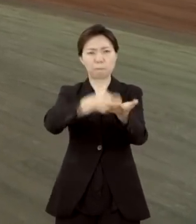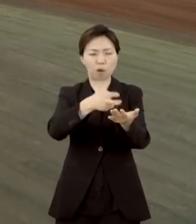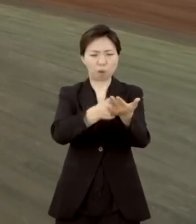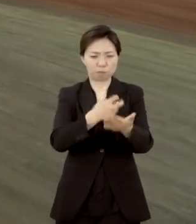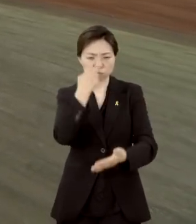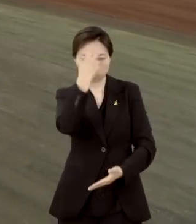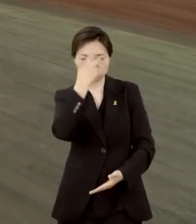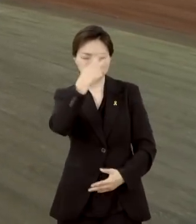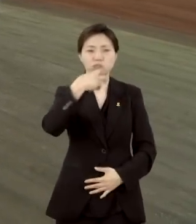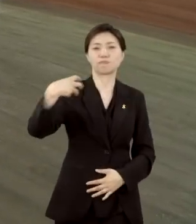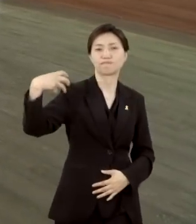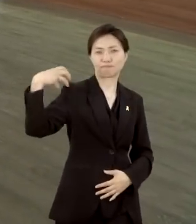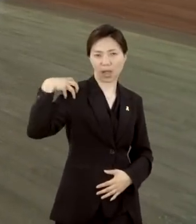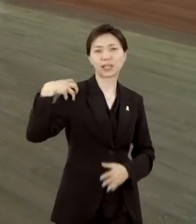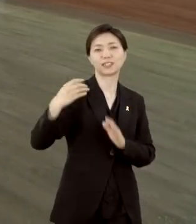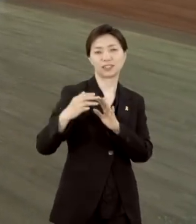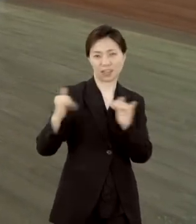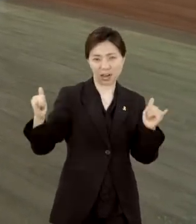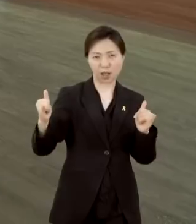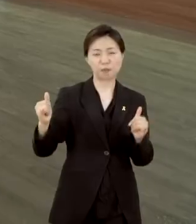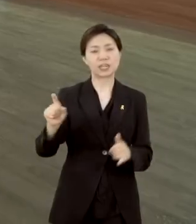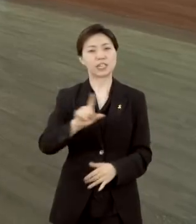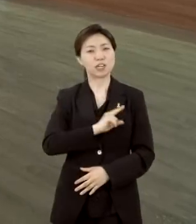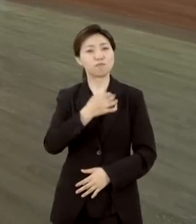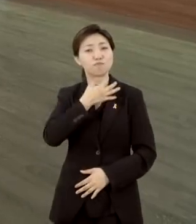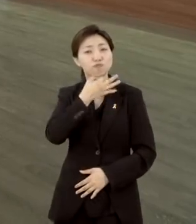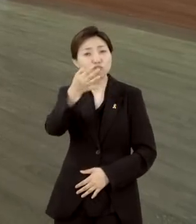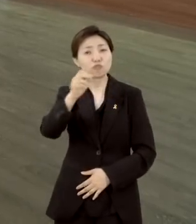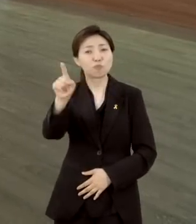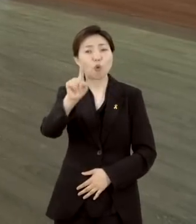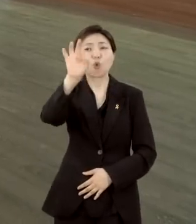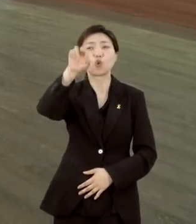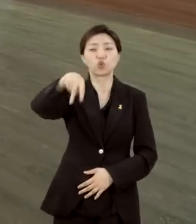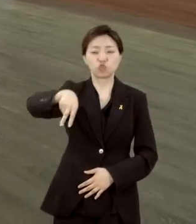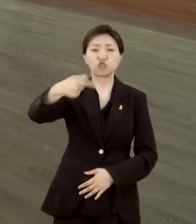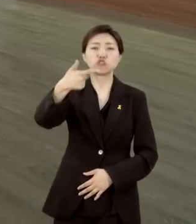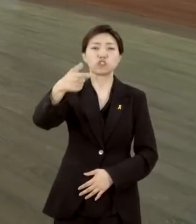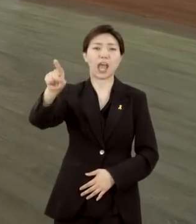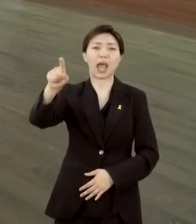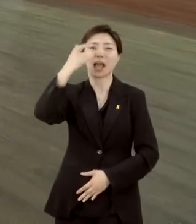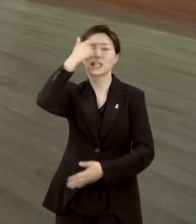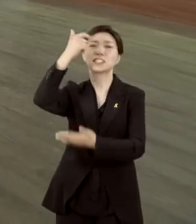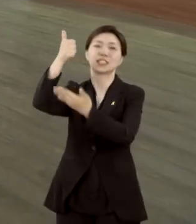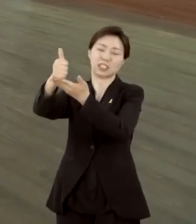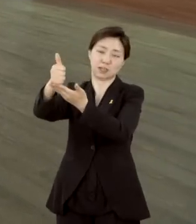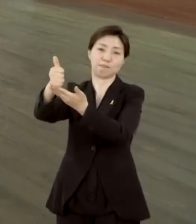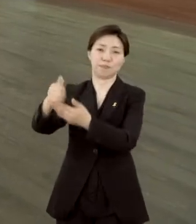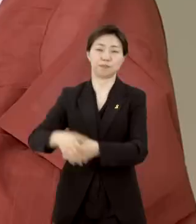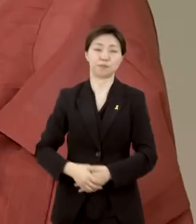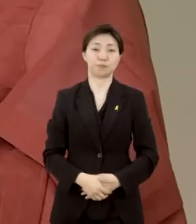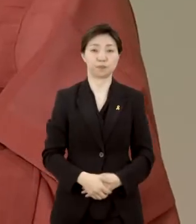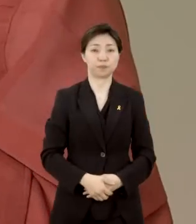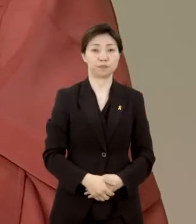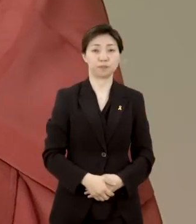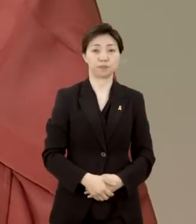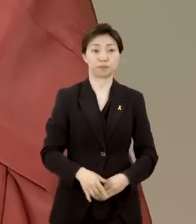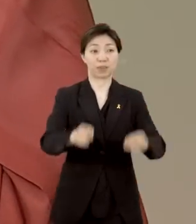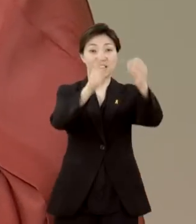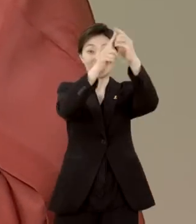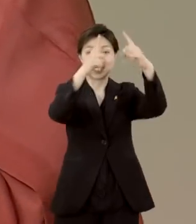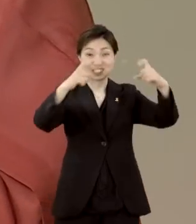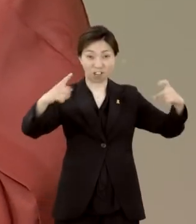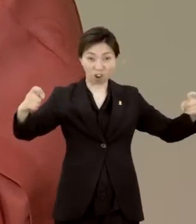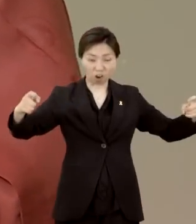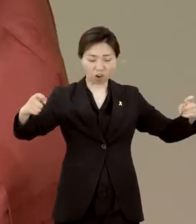관리하는 스님을 류나 스님이라고 합니다 윤아 그래서 우리 뭐 절에 뭐 이렇게 큰